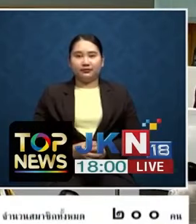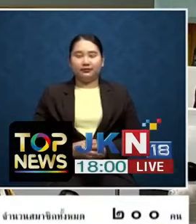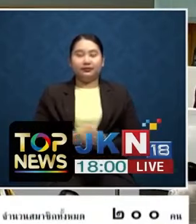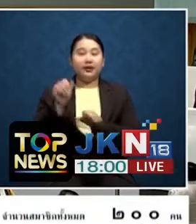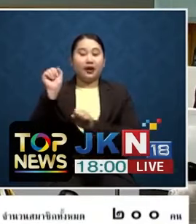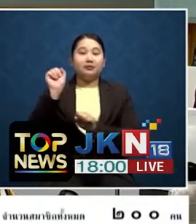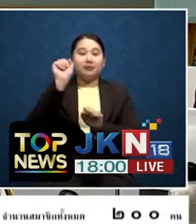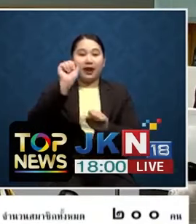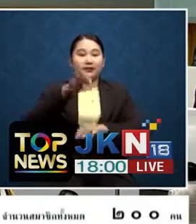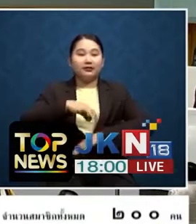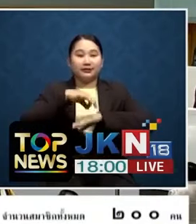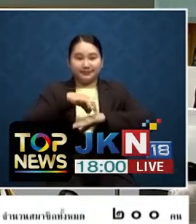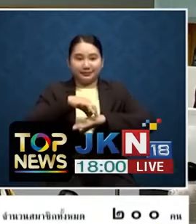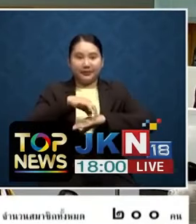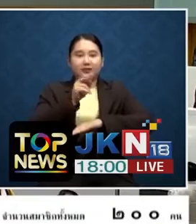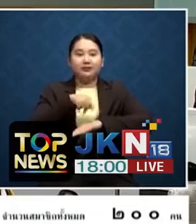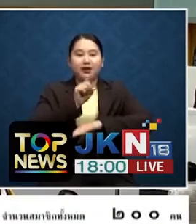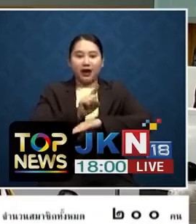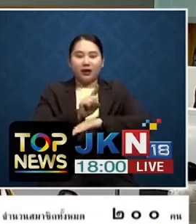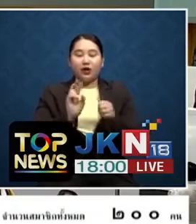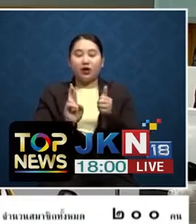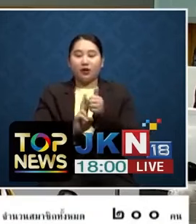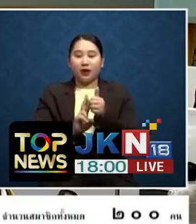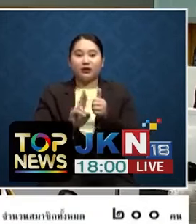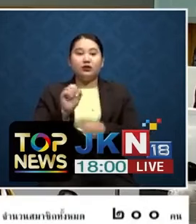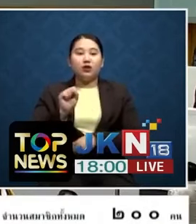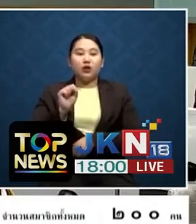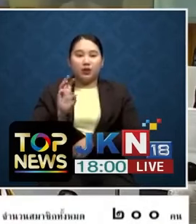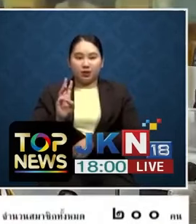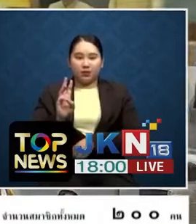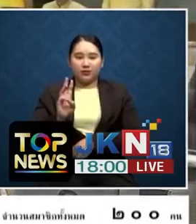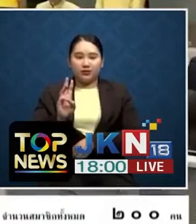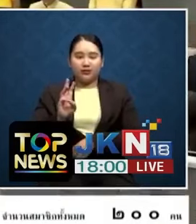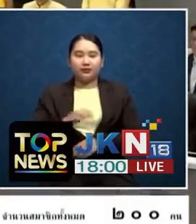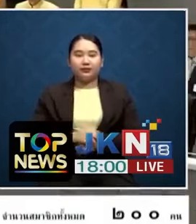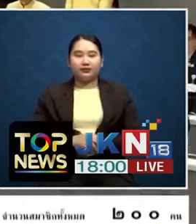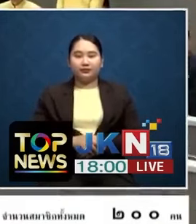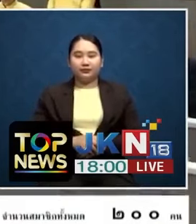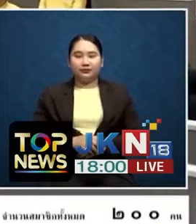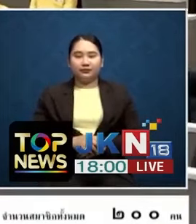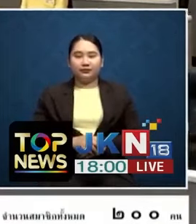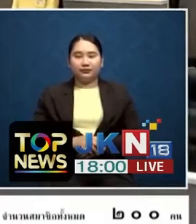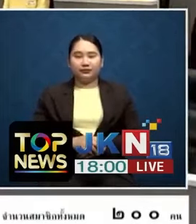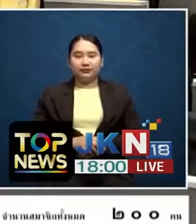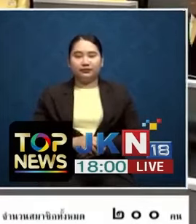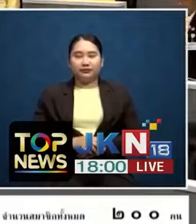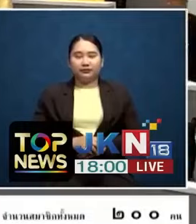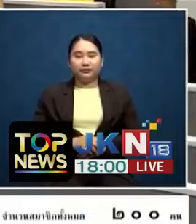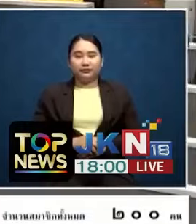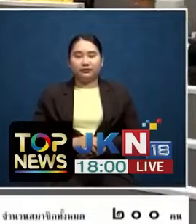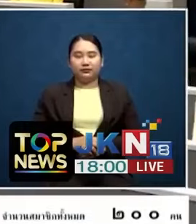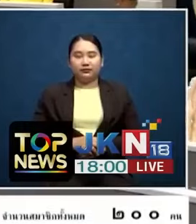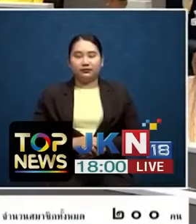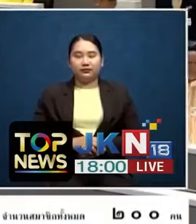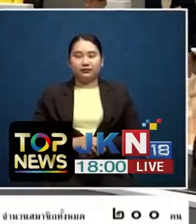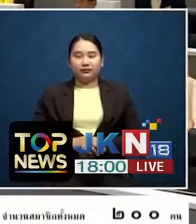านนะครับอันนี้ก็เป็นไปตามประเพณีปฏิบัติแล้วก็ประธานและรองประธานก็รับสนองพระ